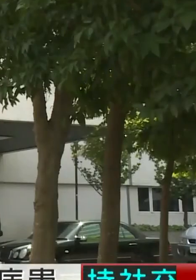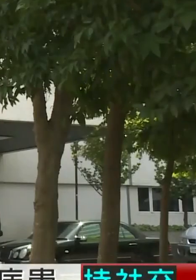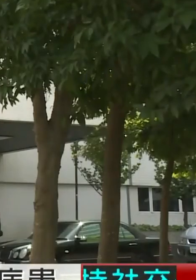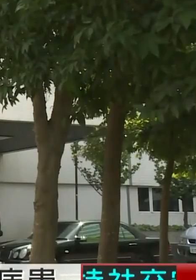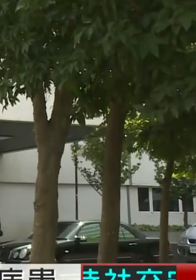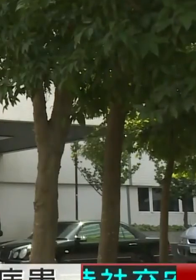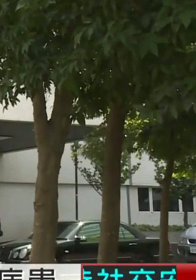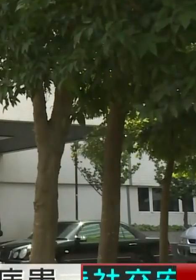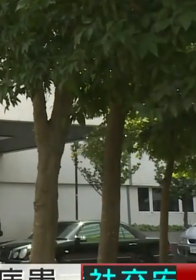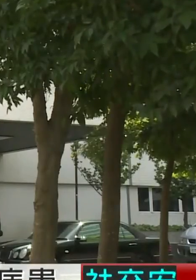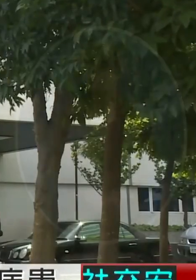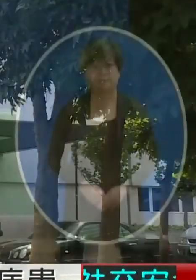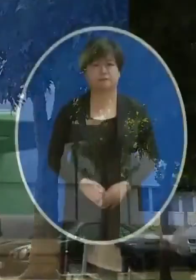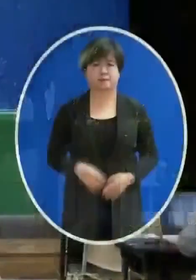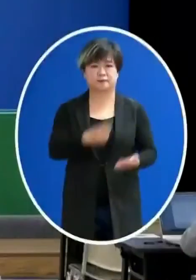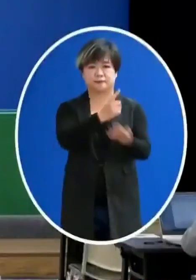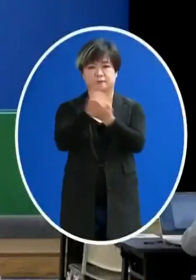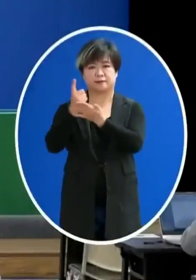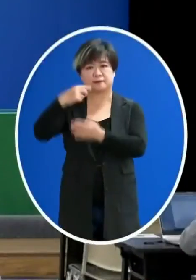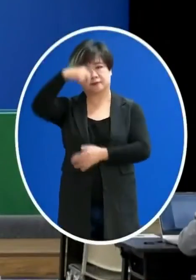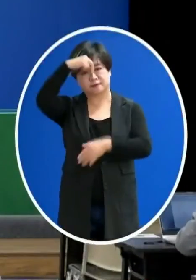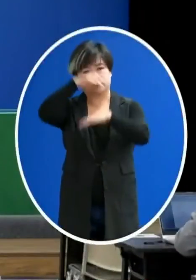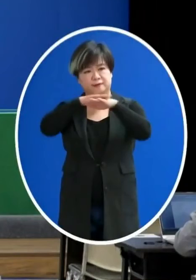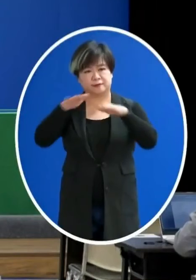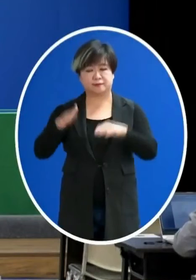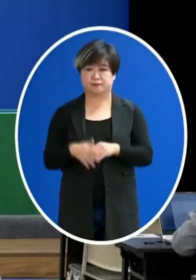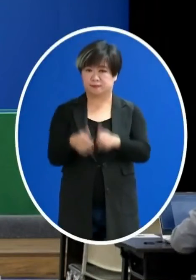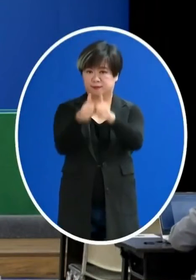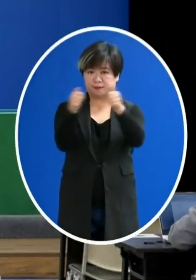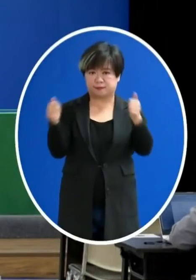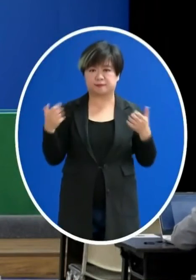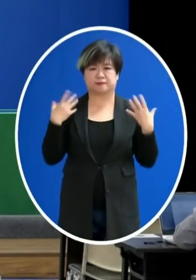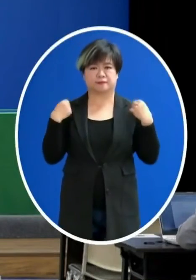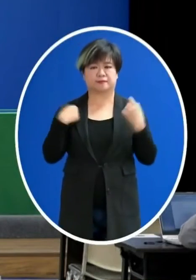管理的专案对象。原视新闻，记者麦弗拉瑞，台北市财。